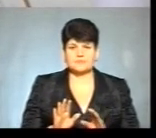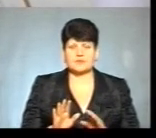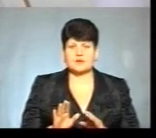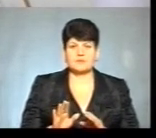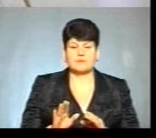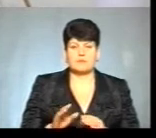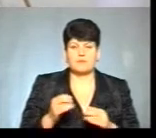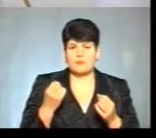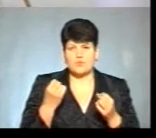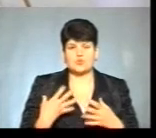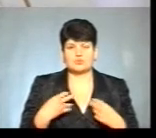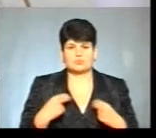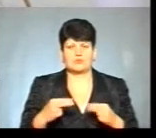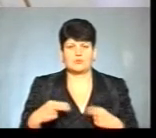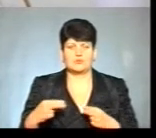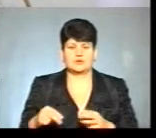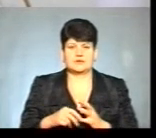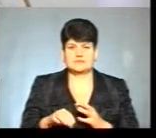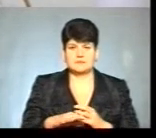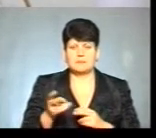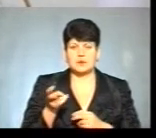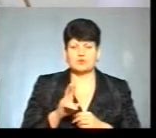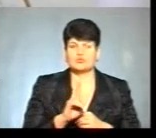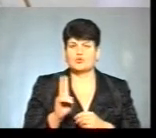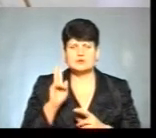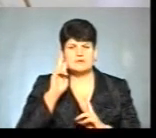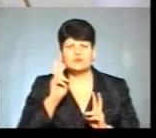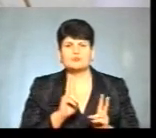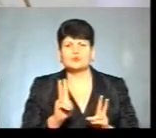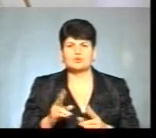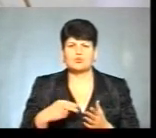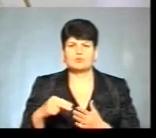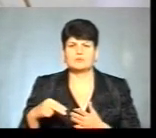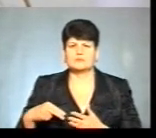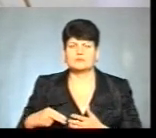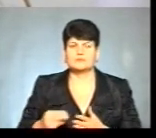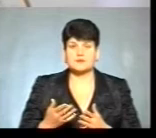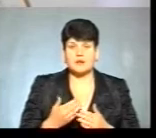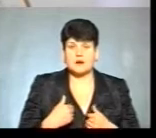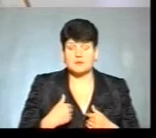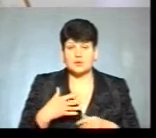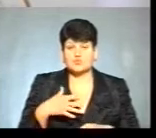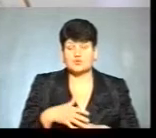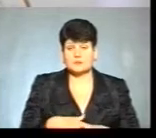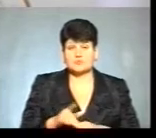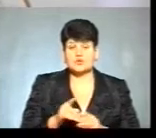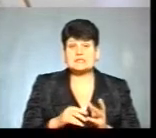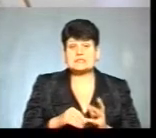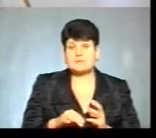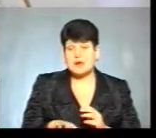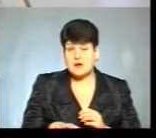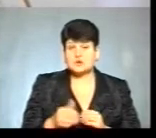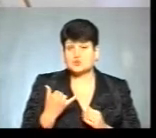повністю ринок землі, де сьогодні прийшли невідомо хто, невідомо як придбали. І ми розуміємо, що земля сьогодні